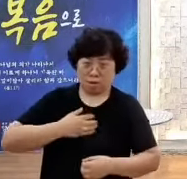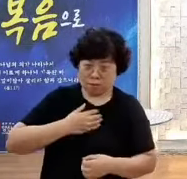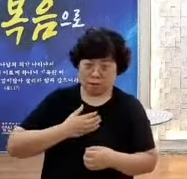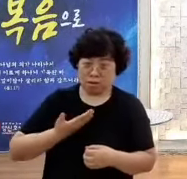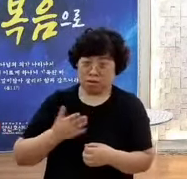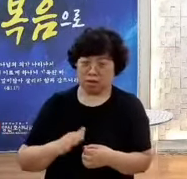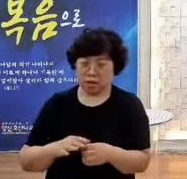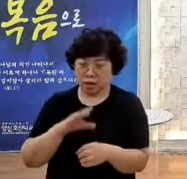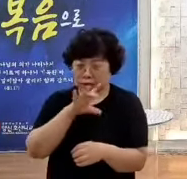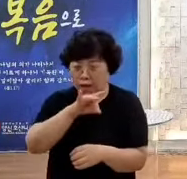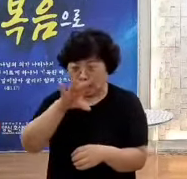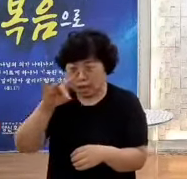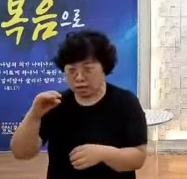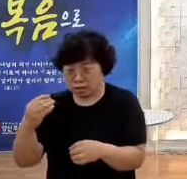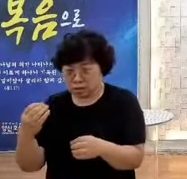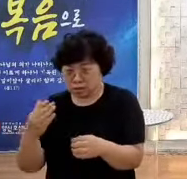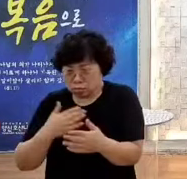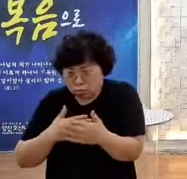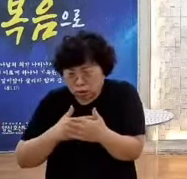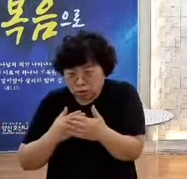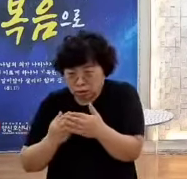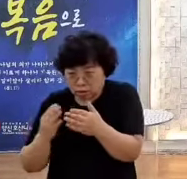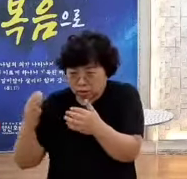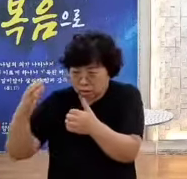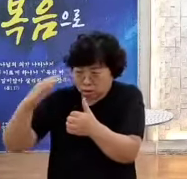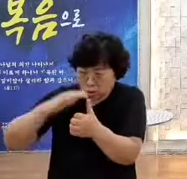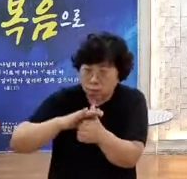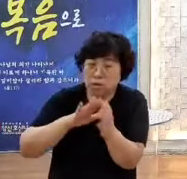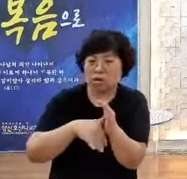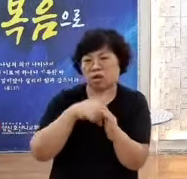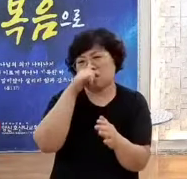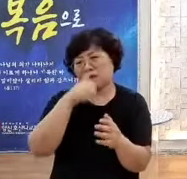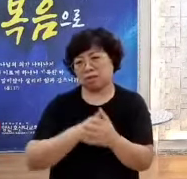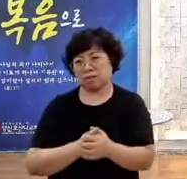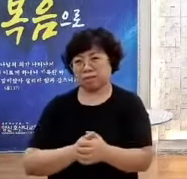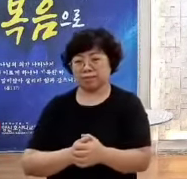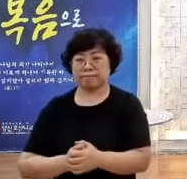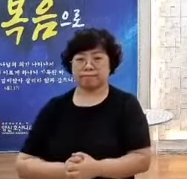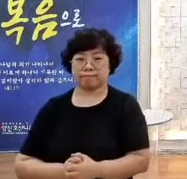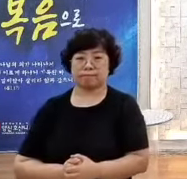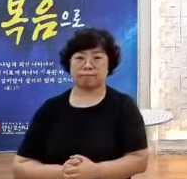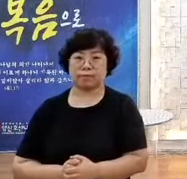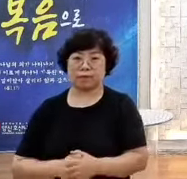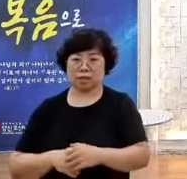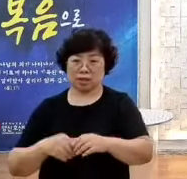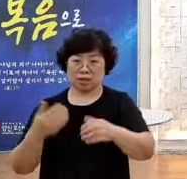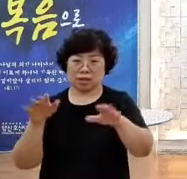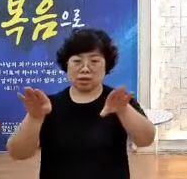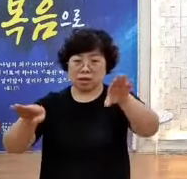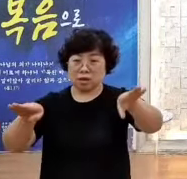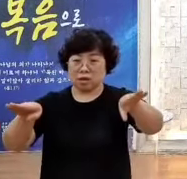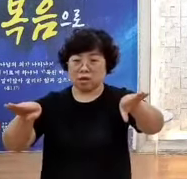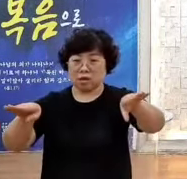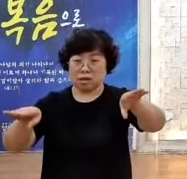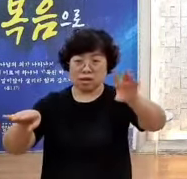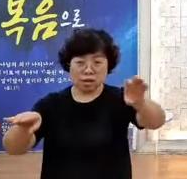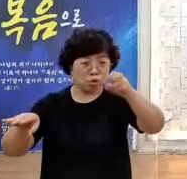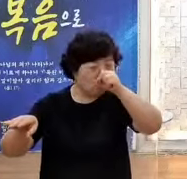있어요. 이게 최악의 감정이라는, 불안해서 살 수 없는, 이것보다 더 정말 어려운 일은 없습니다.